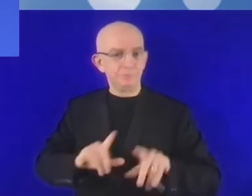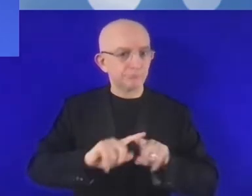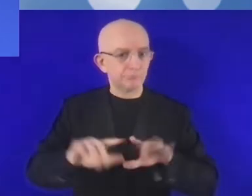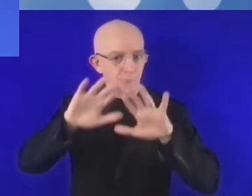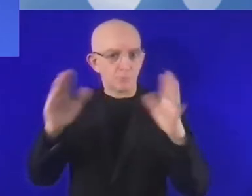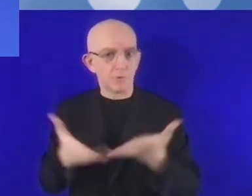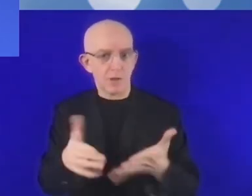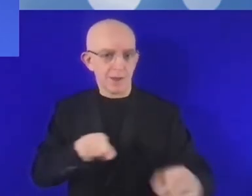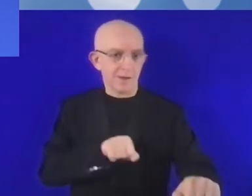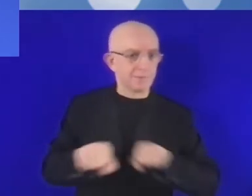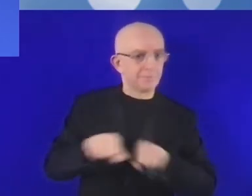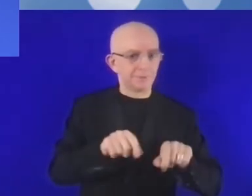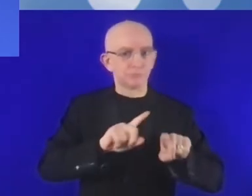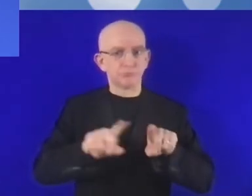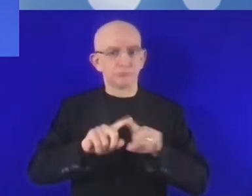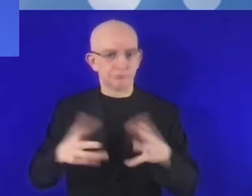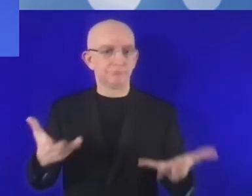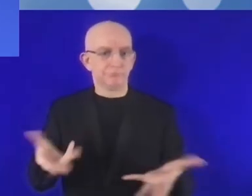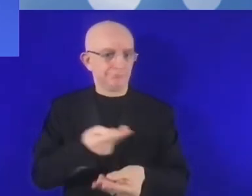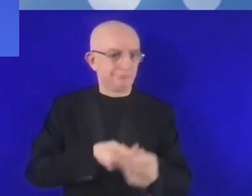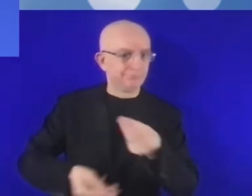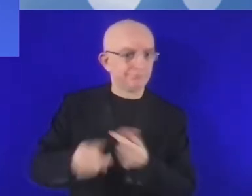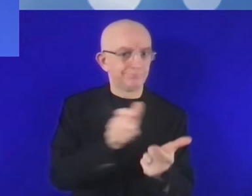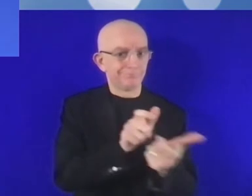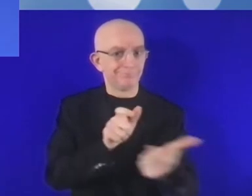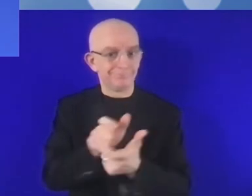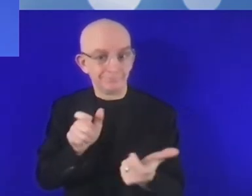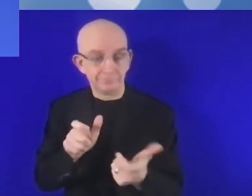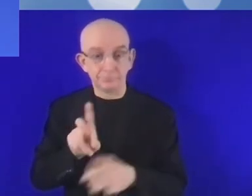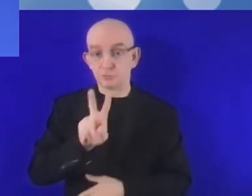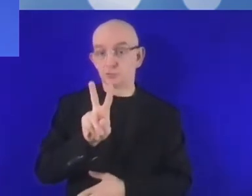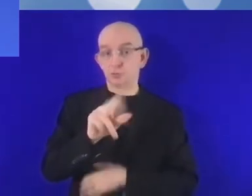أوجه هذا العالم الرقمي، وبدون هذه الخدمات الرقمية لما استطعنا